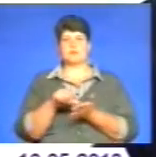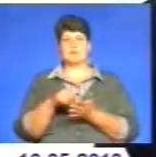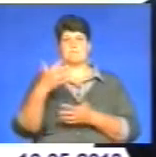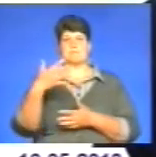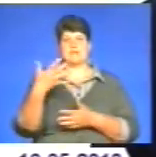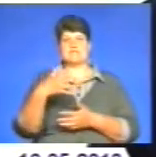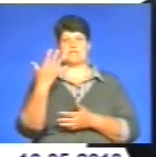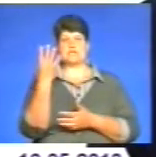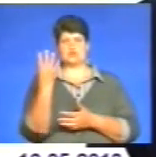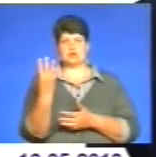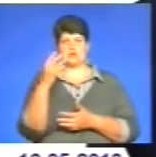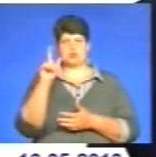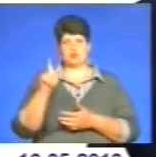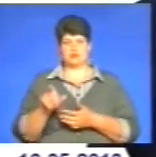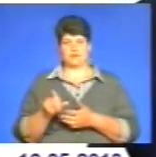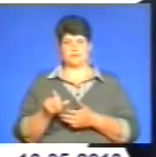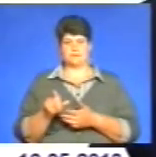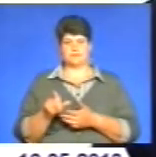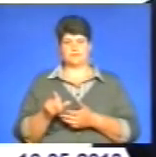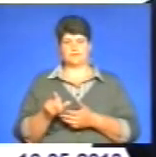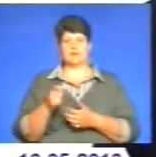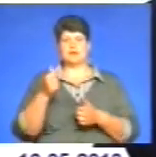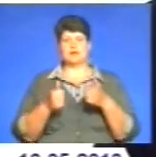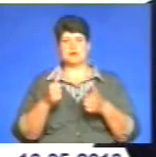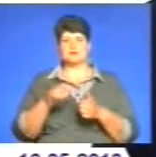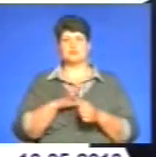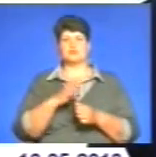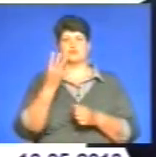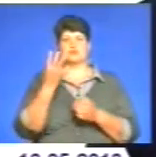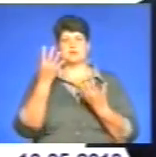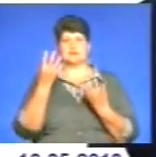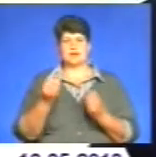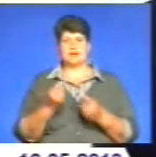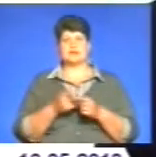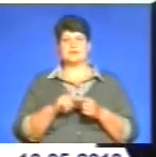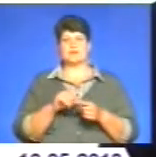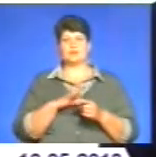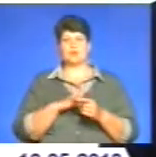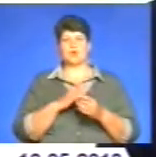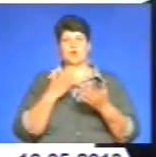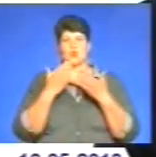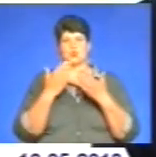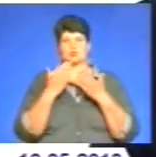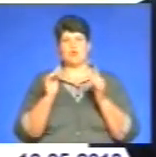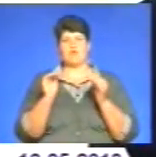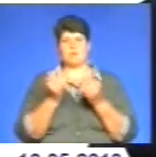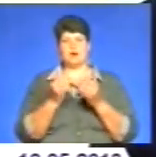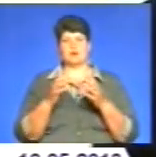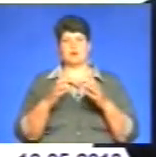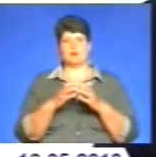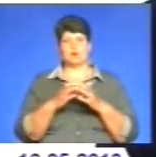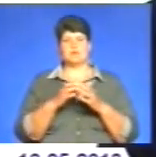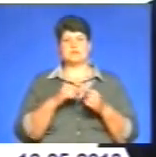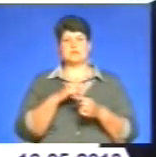54 чоловіки кастинг проходить у чотири дні це такі були розмови у малих групах за круглим